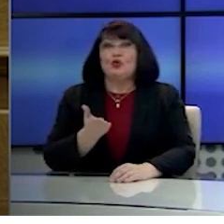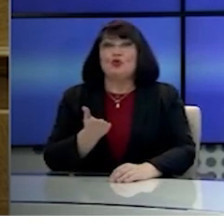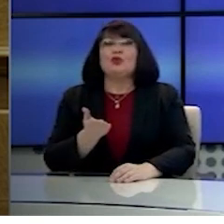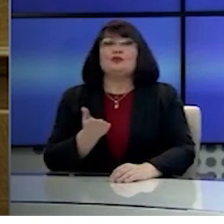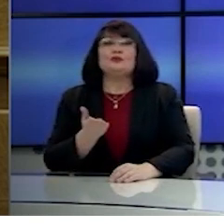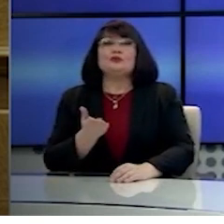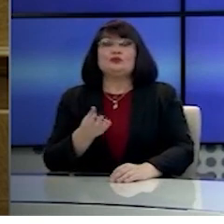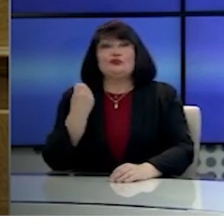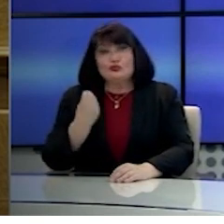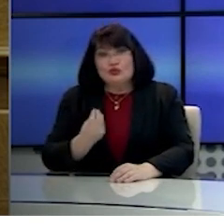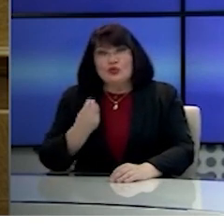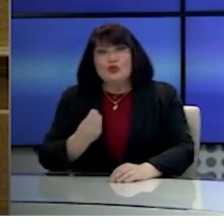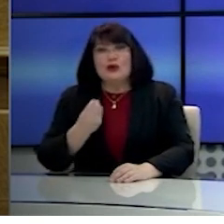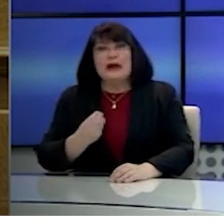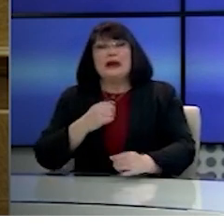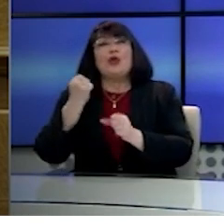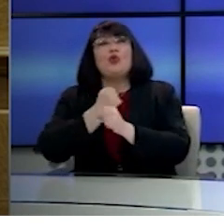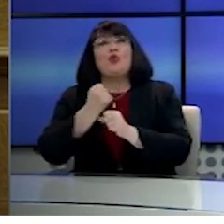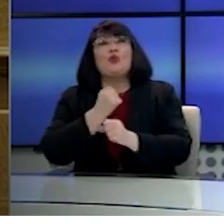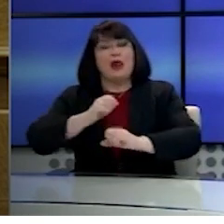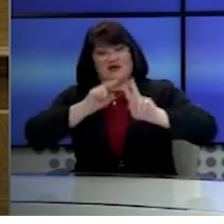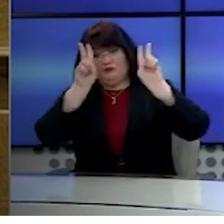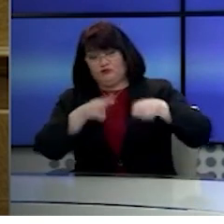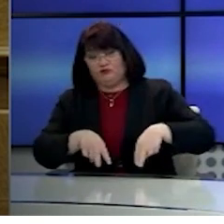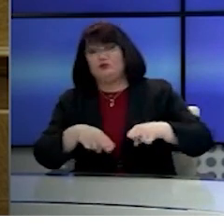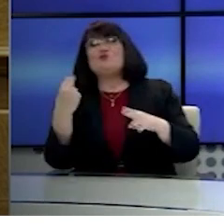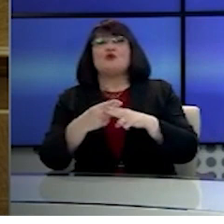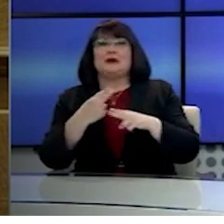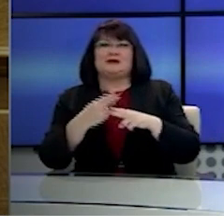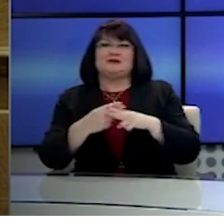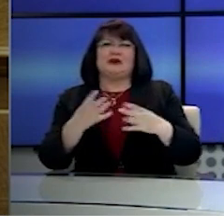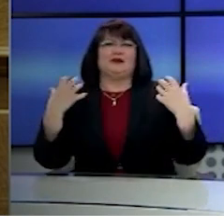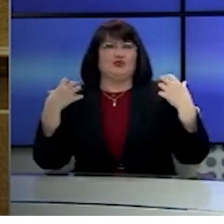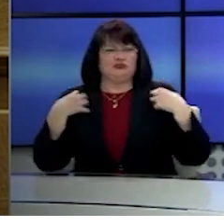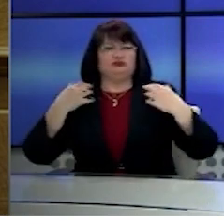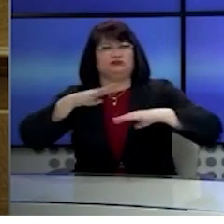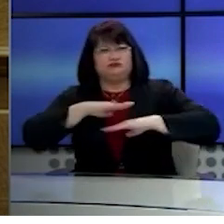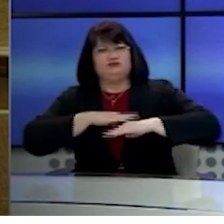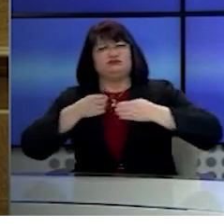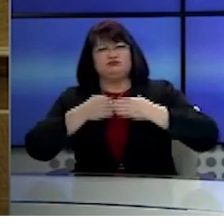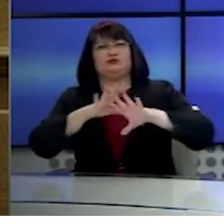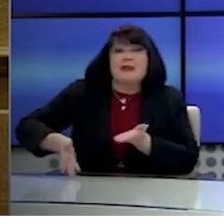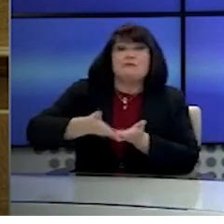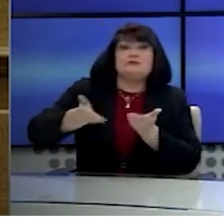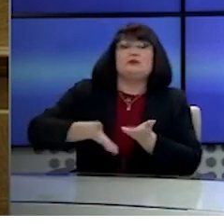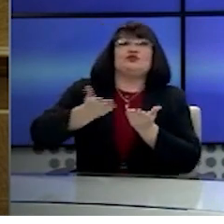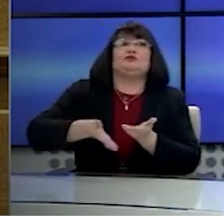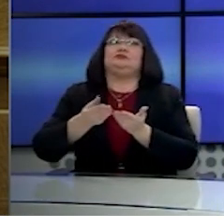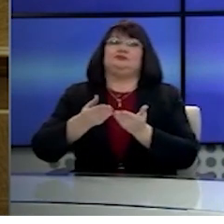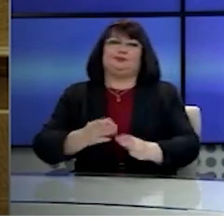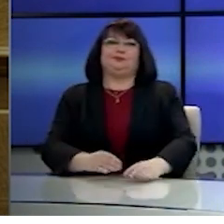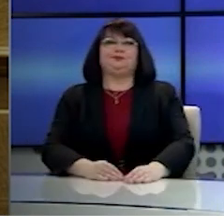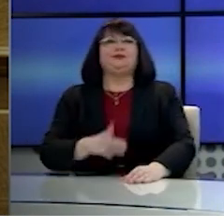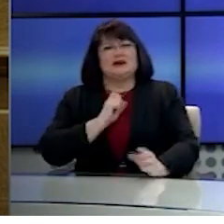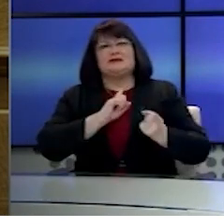Και η καλύτερη αναγνώριση του έργου των ενόπλων δυνάμεων δεν είναι άλλη από την έμπρακτη ενίσχυσή τους. Γνωρίζετε